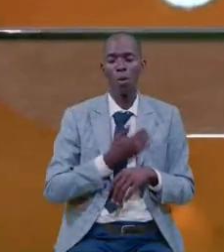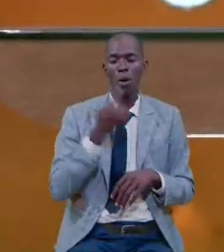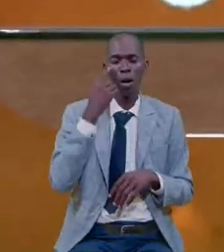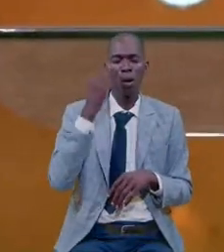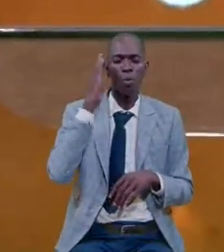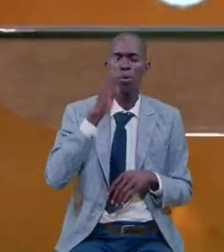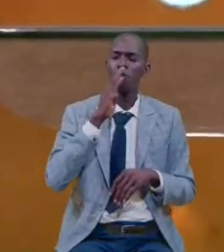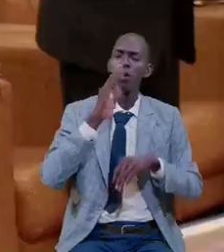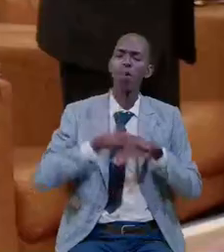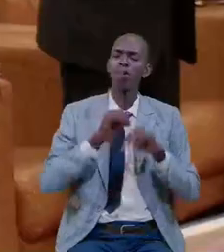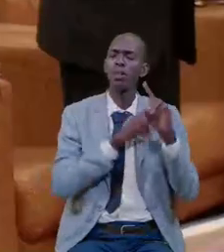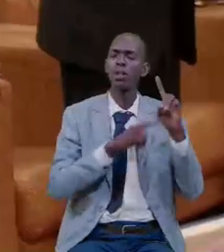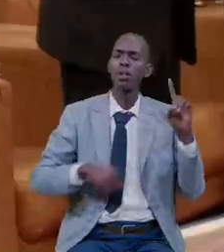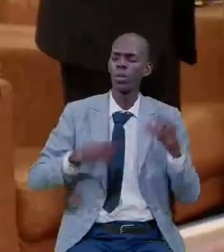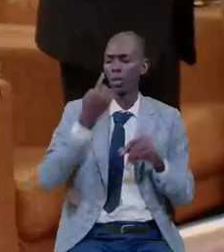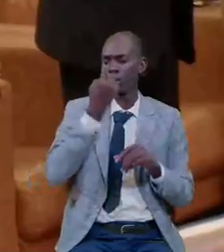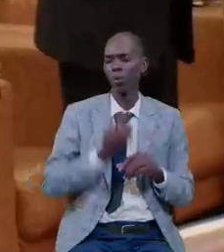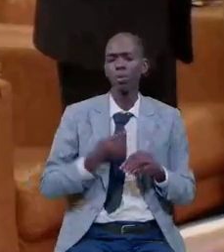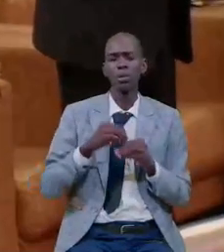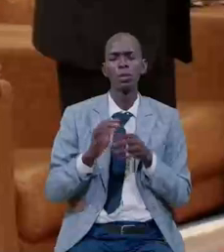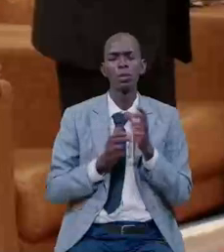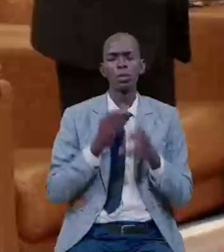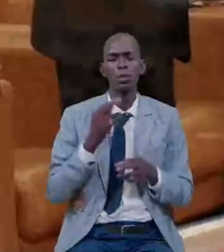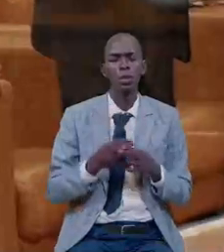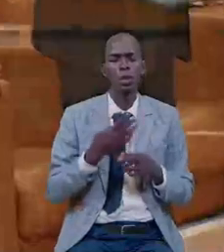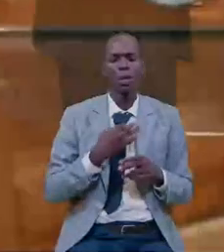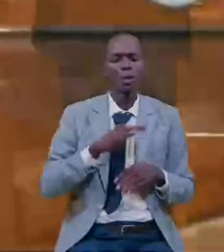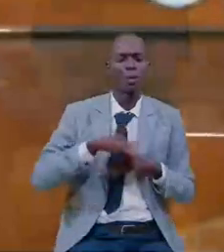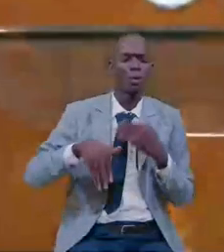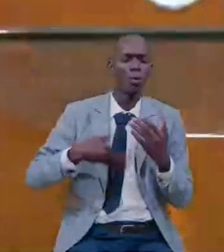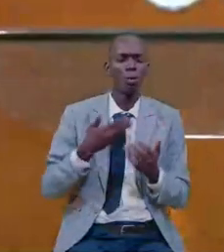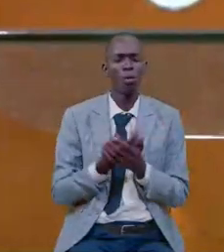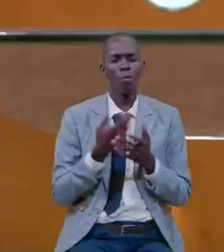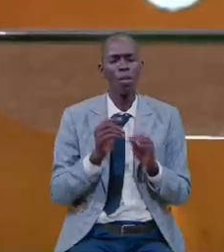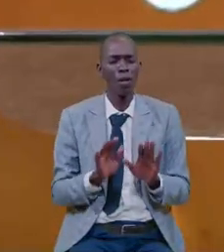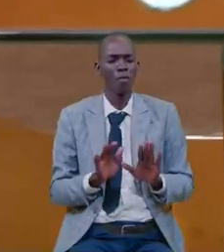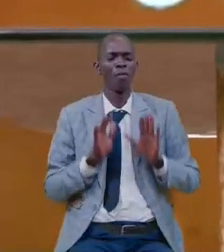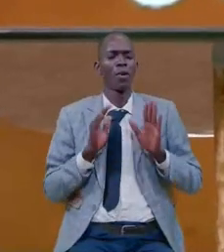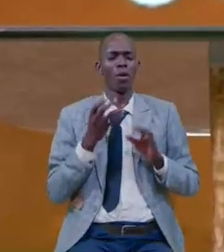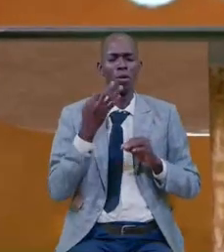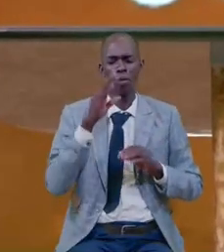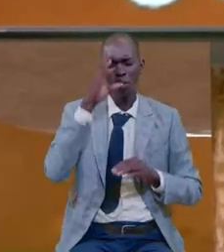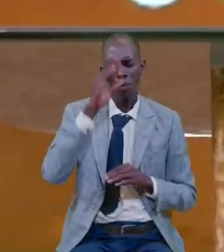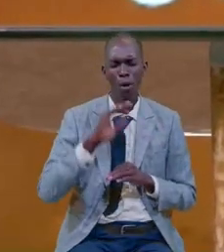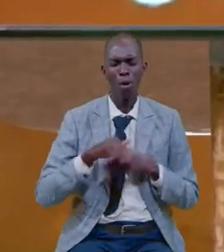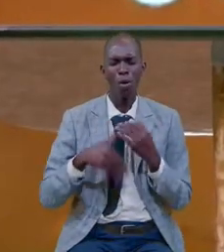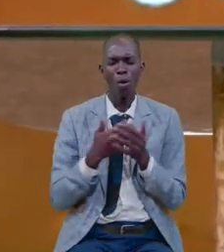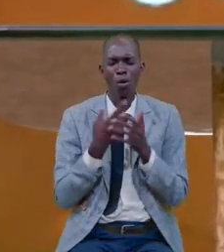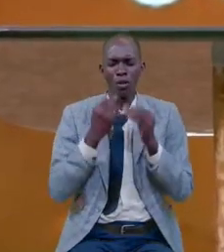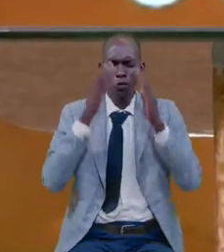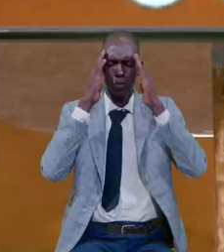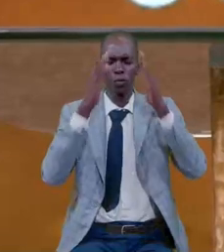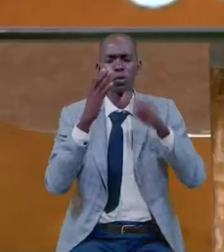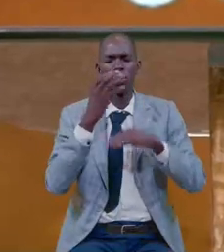soient sur le Seigneur seul et toute la crainte des hommes, toute